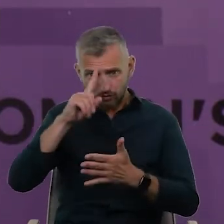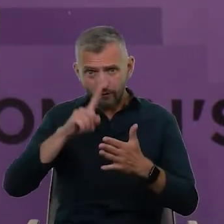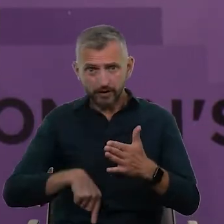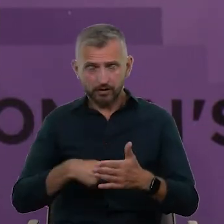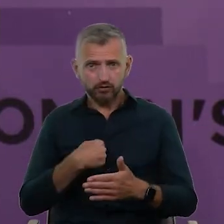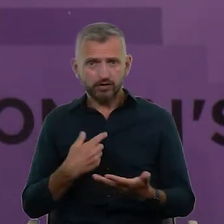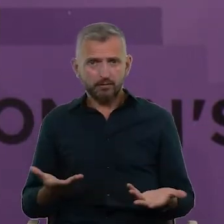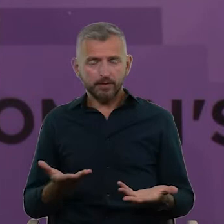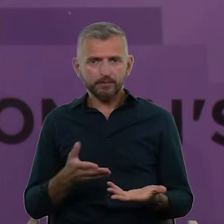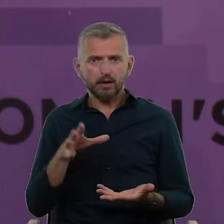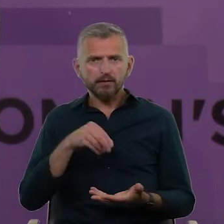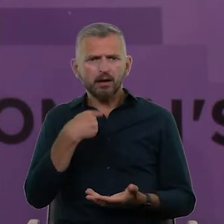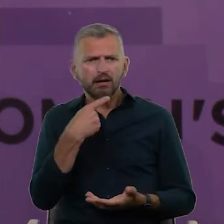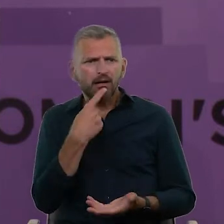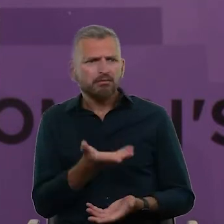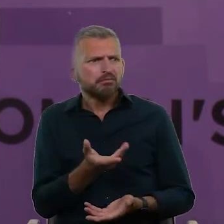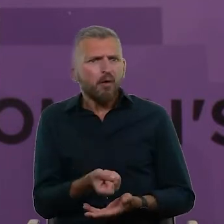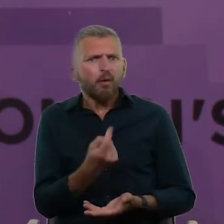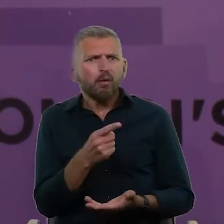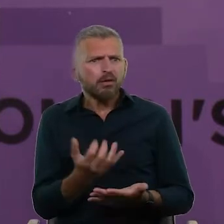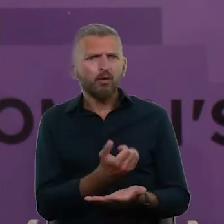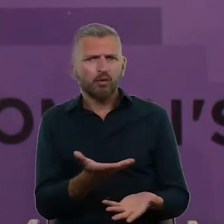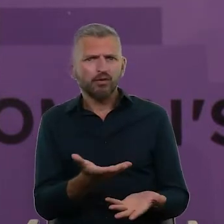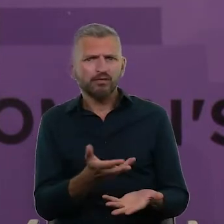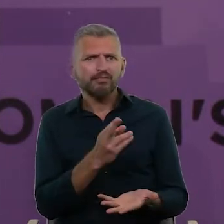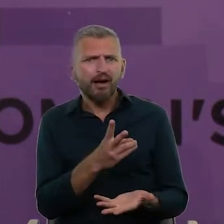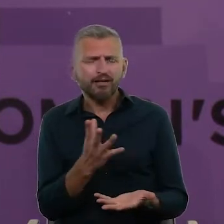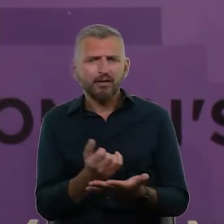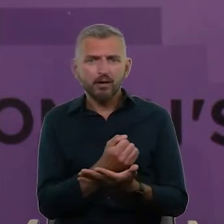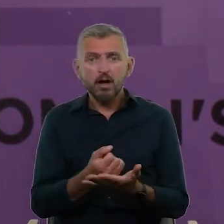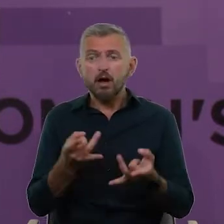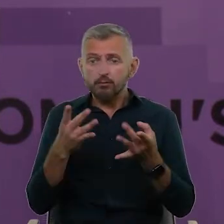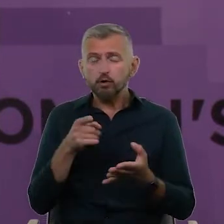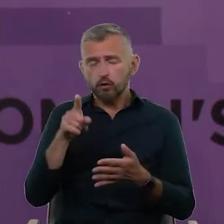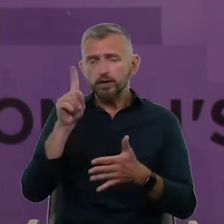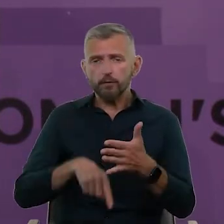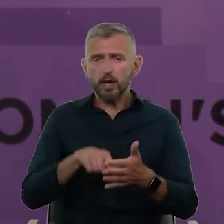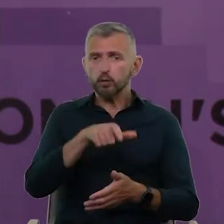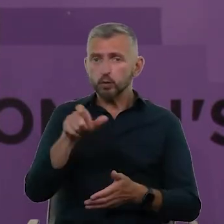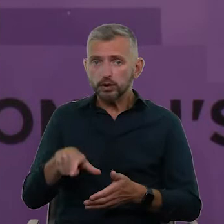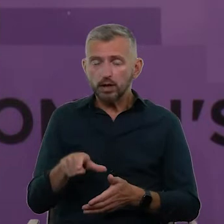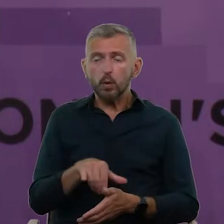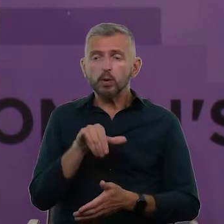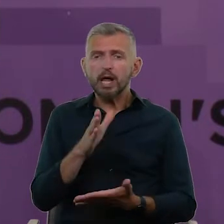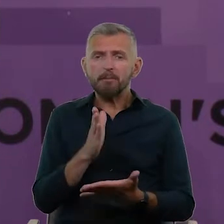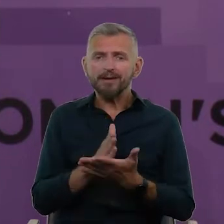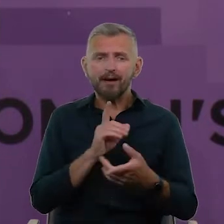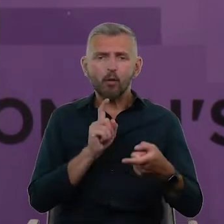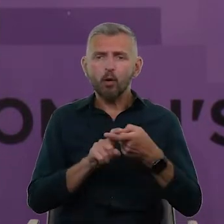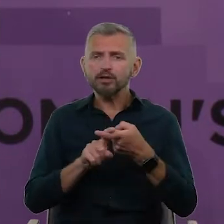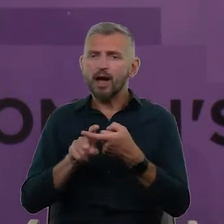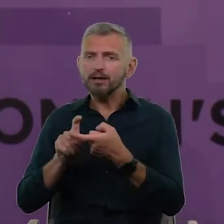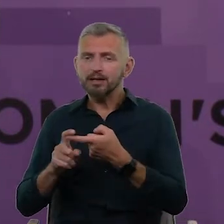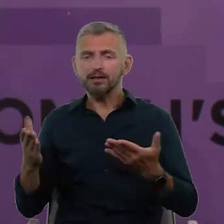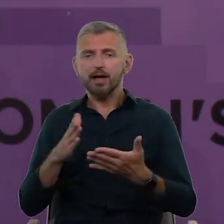тебе. І всі кажуть, Лів, звідки це все знаходиться? І я кажу, просто тобі довіряю. приїжджають люди. І в тебе є ті контакти,